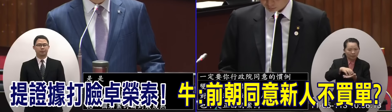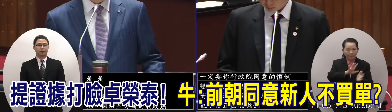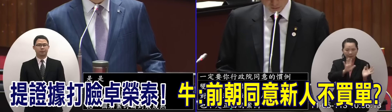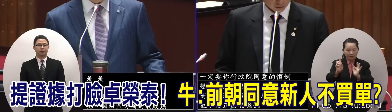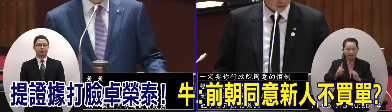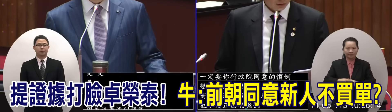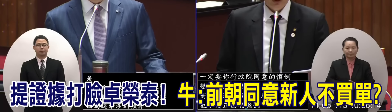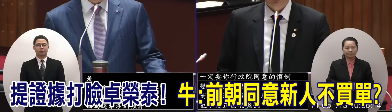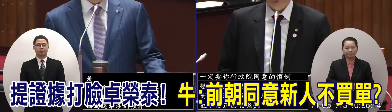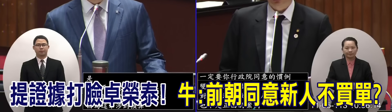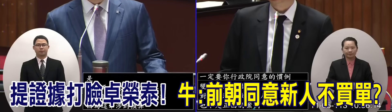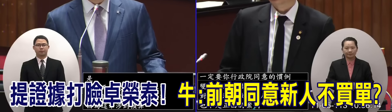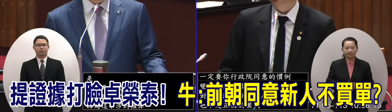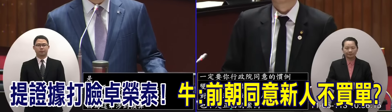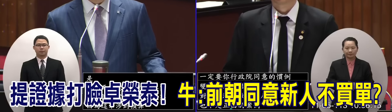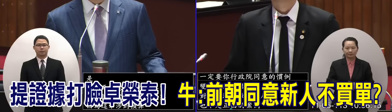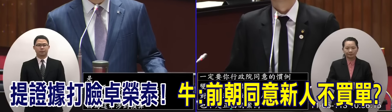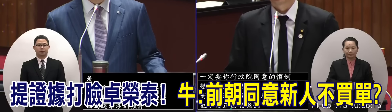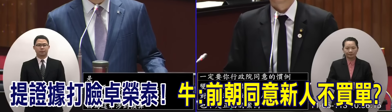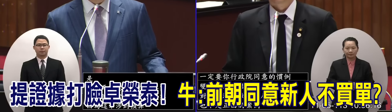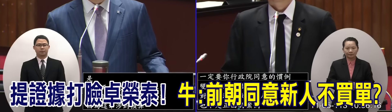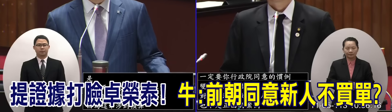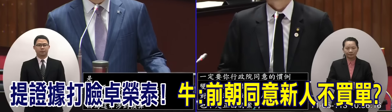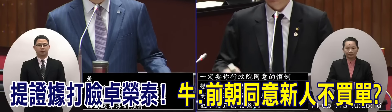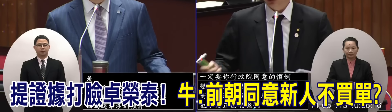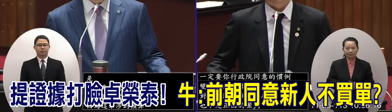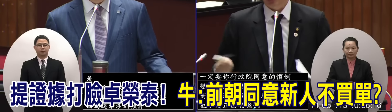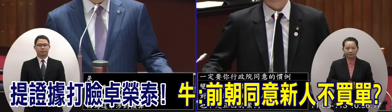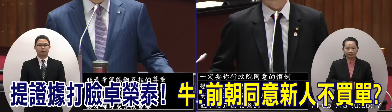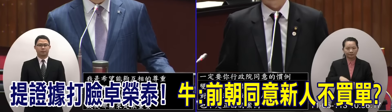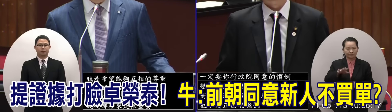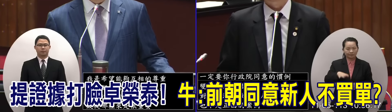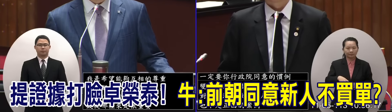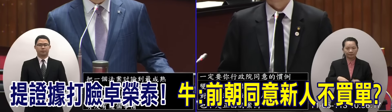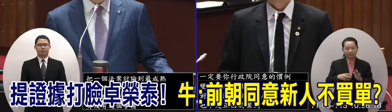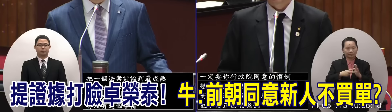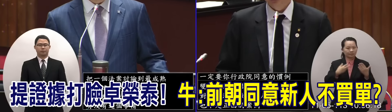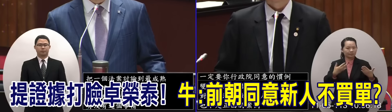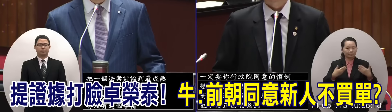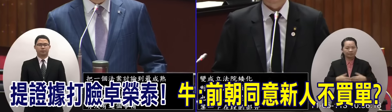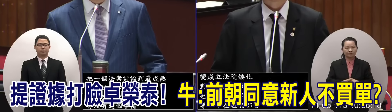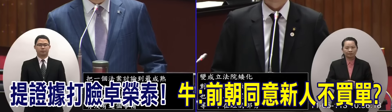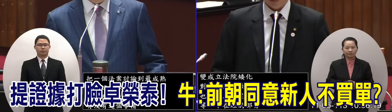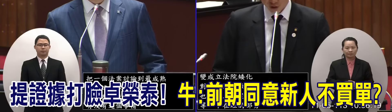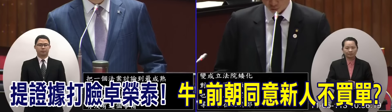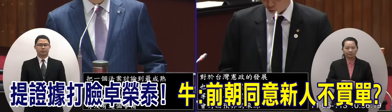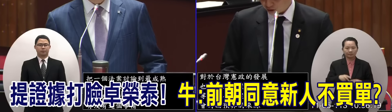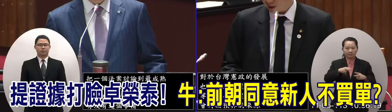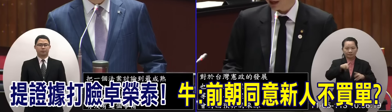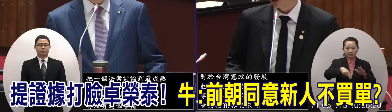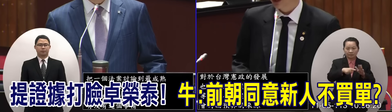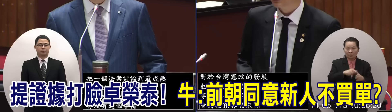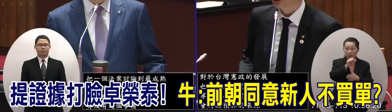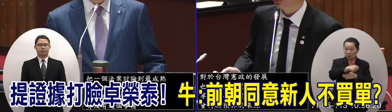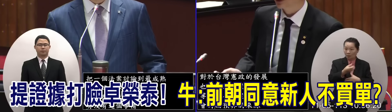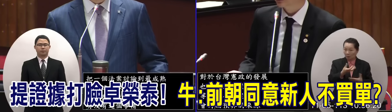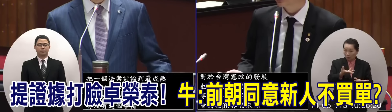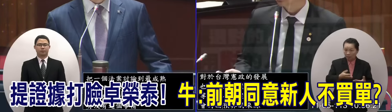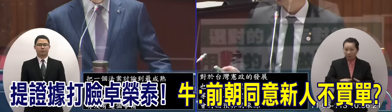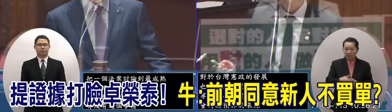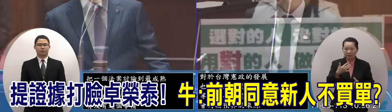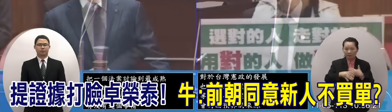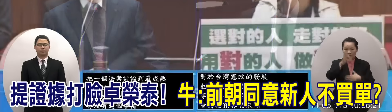个再退万步言呐、啊。这我们今天就把话一次破到底了，真的行政院没有同意吗？来，我们看一下影